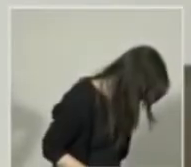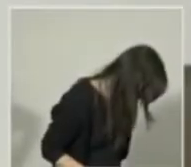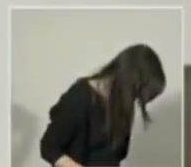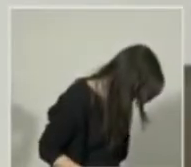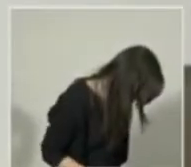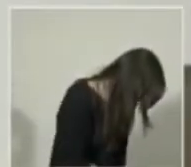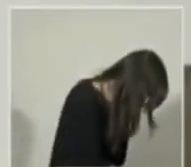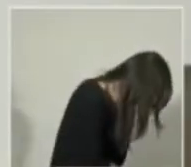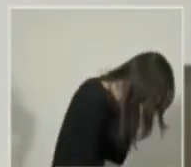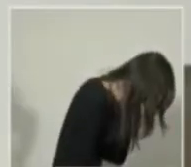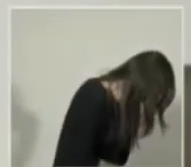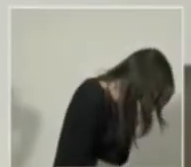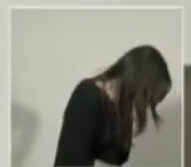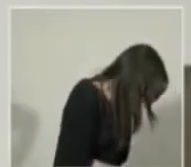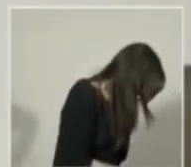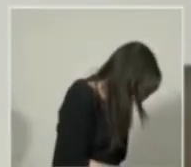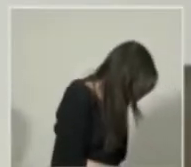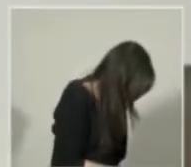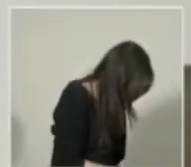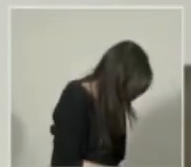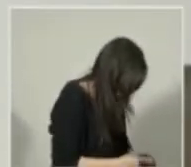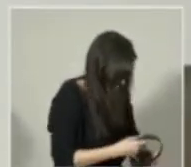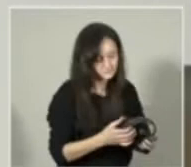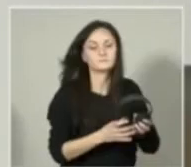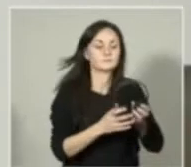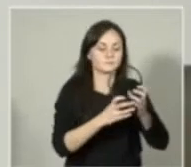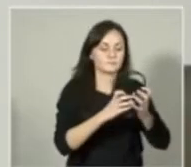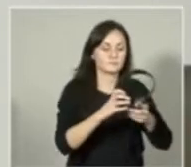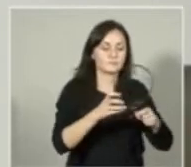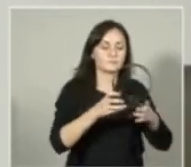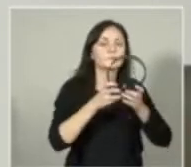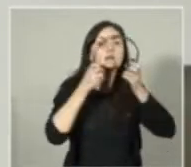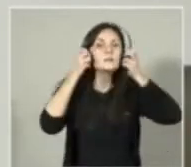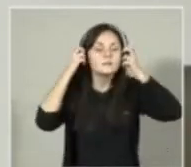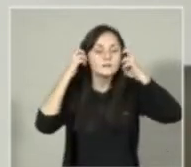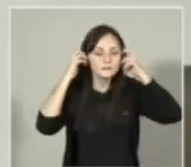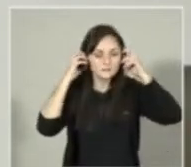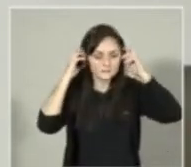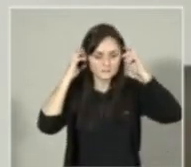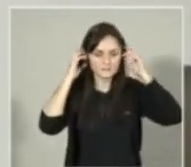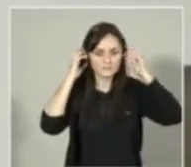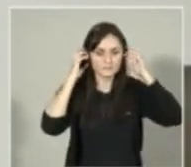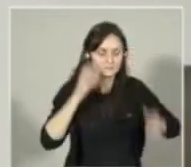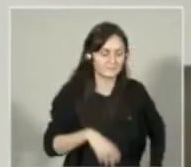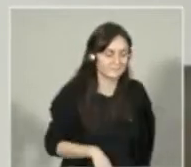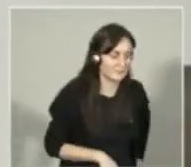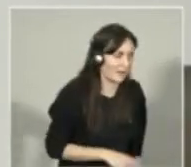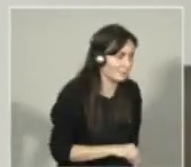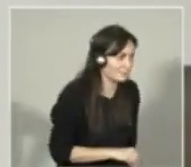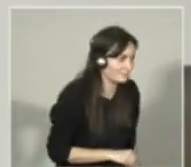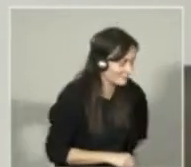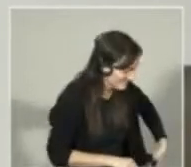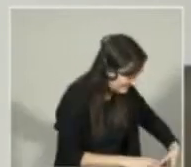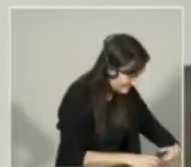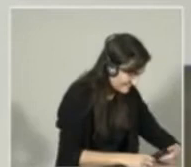Última intervención de la señora Gemma Isern Castells, de la organización Campaña Banca Armada.